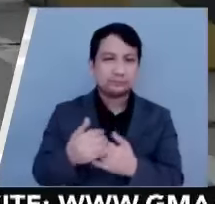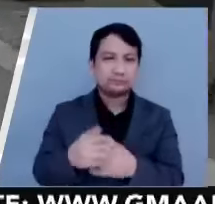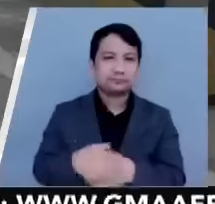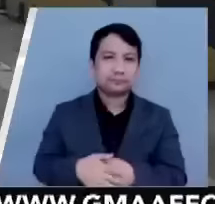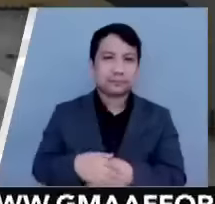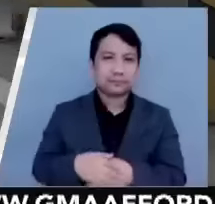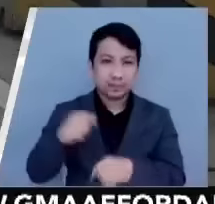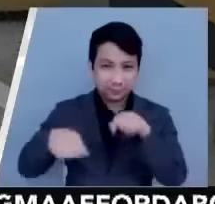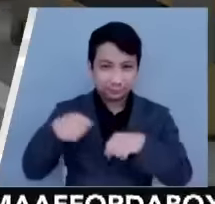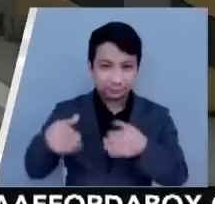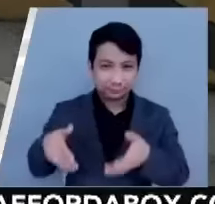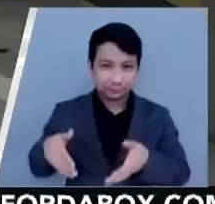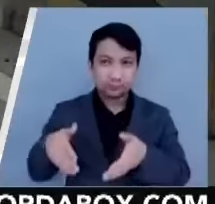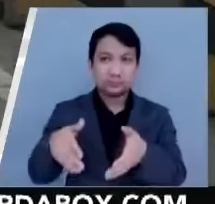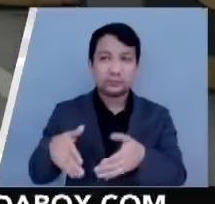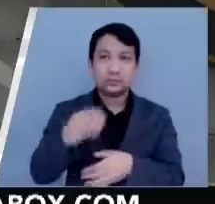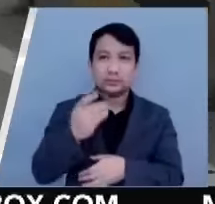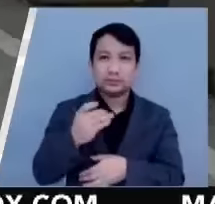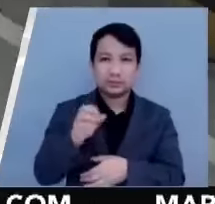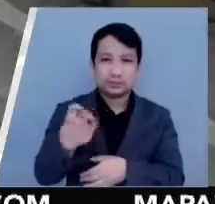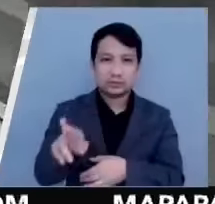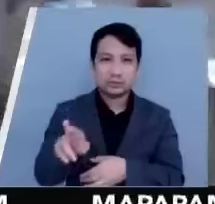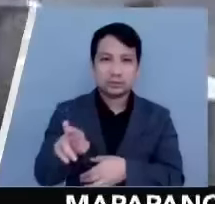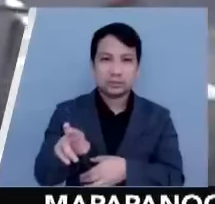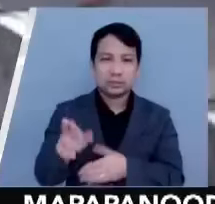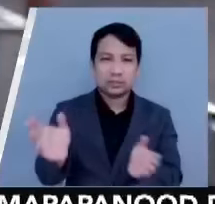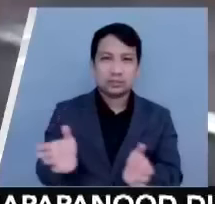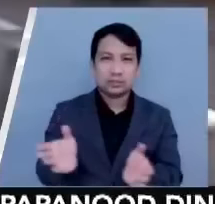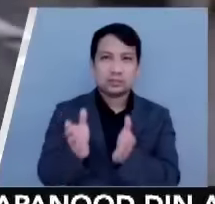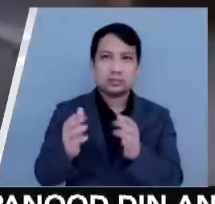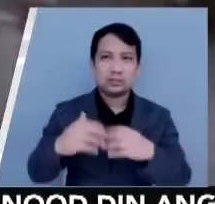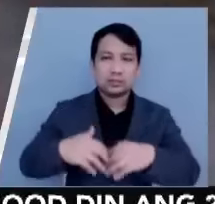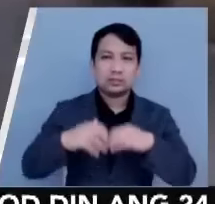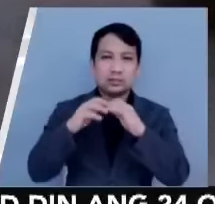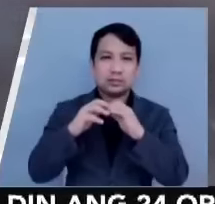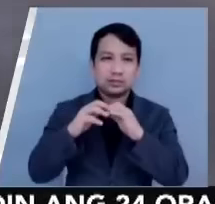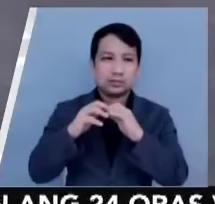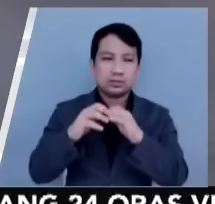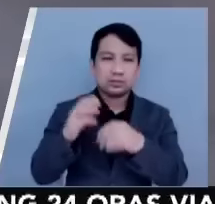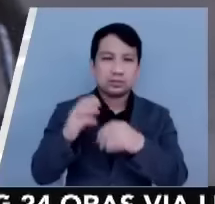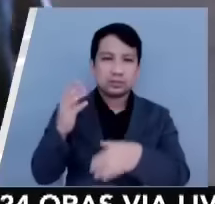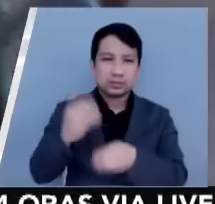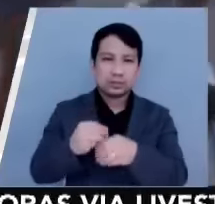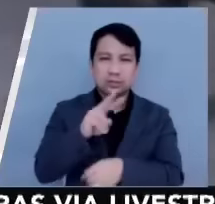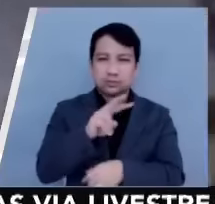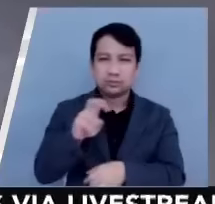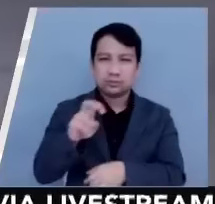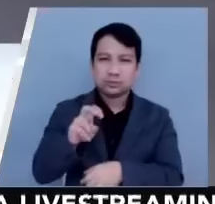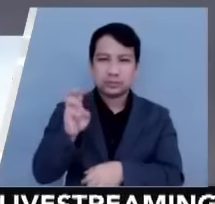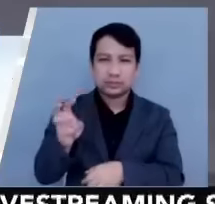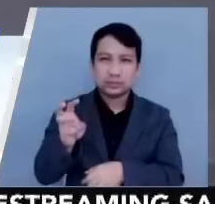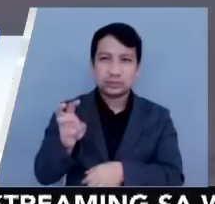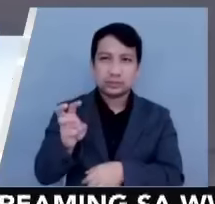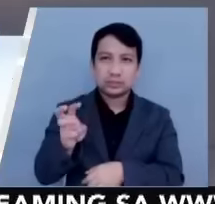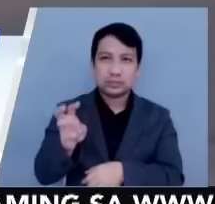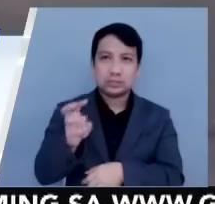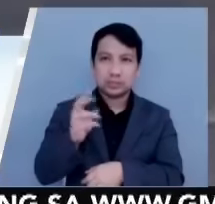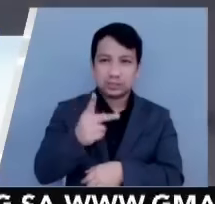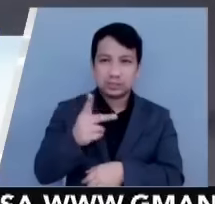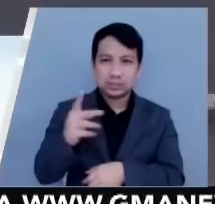bansa, sabi ng DOTR, isinulong nila ang pagbuo ng karagdagang 260 kilometers na bahagi ng mga